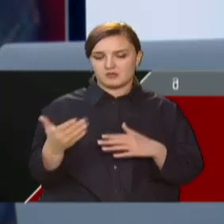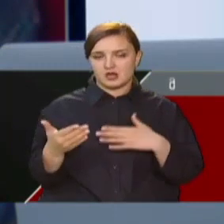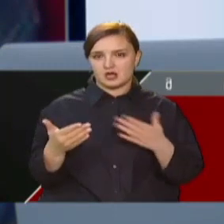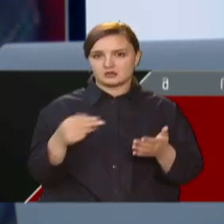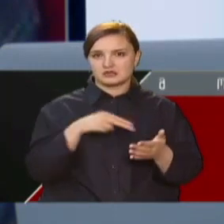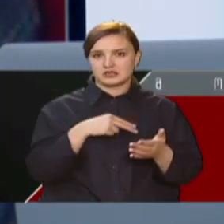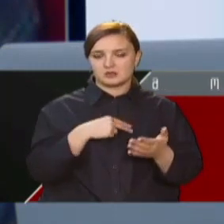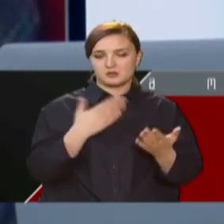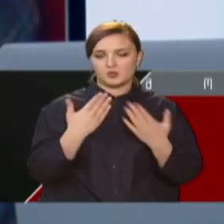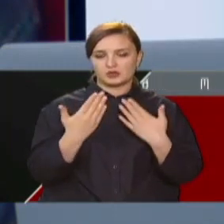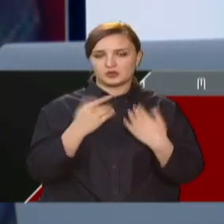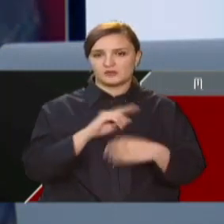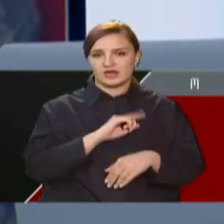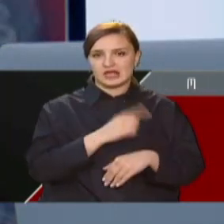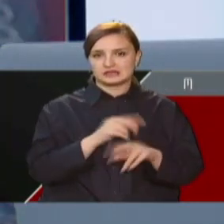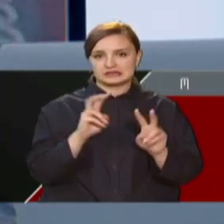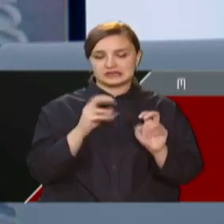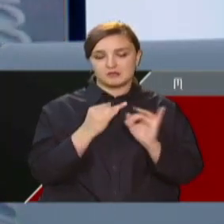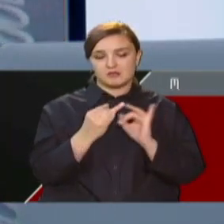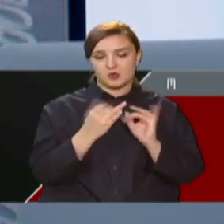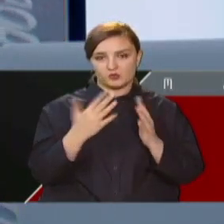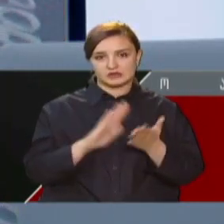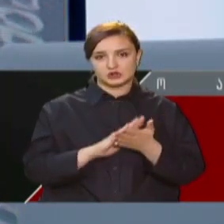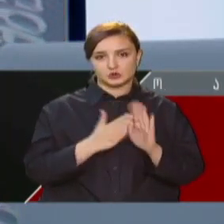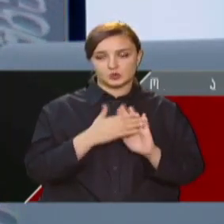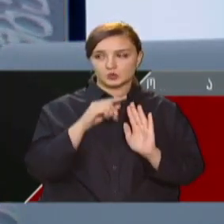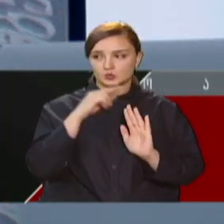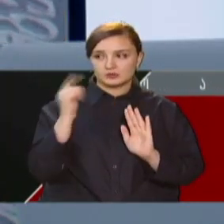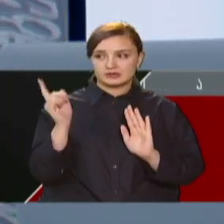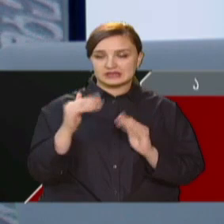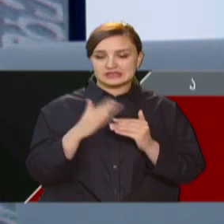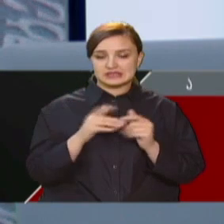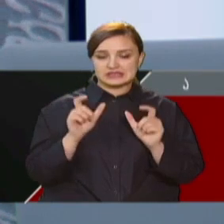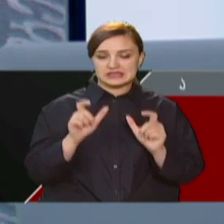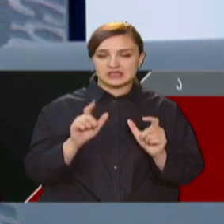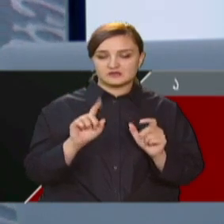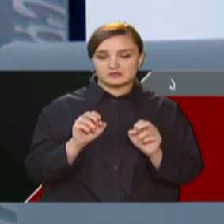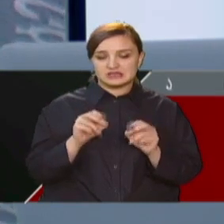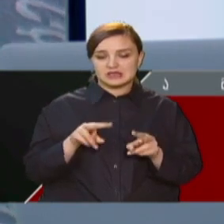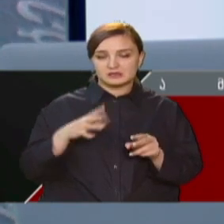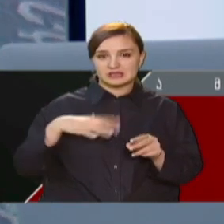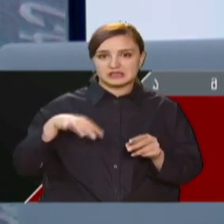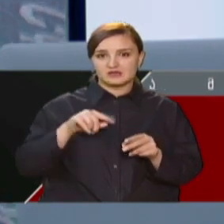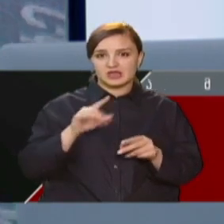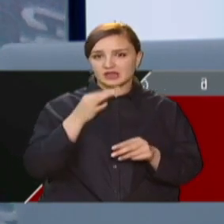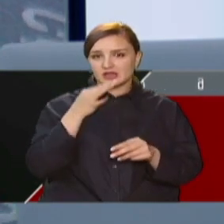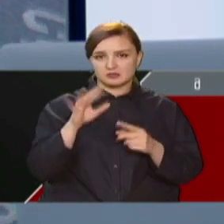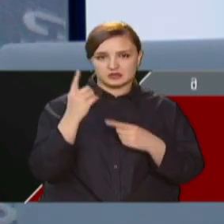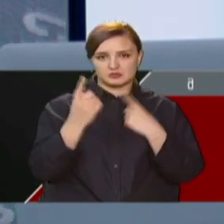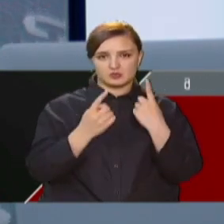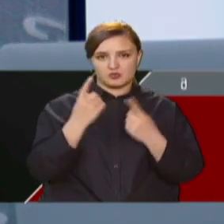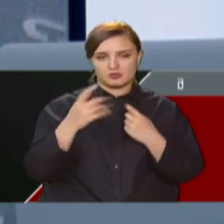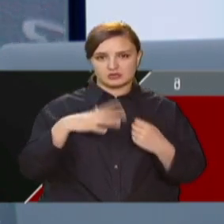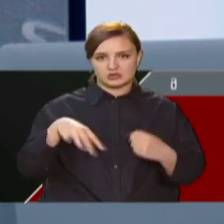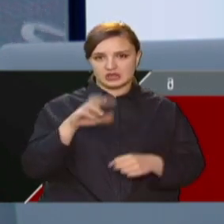საპარლამენტო ურთიერთობების გაძლიერებაზე ისაუბრეს და შეთანხმდნენ, რომ რუსეთის მხრიდან სანქციების გვერდისავლის საფრთხესთან დაკავშირებით ნებისმიერი ინფორმაცია